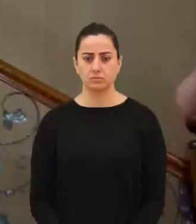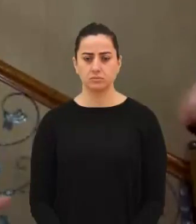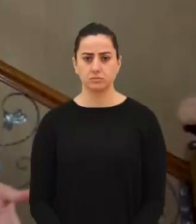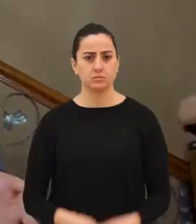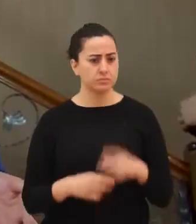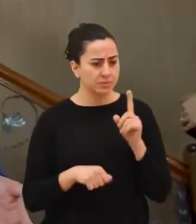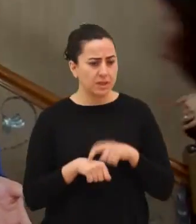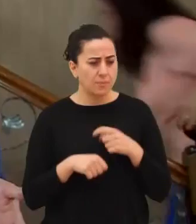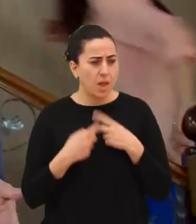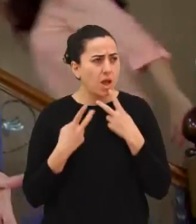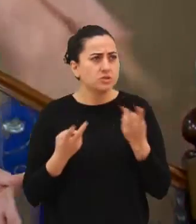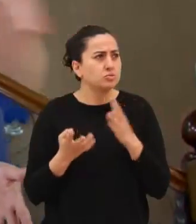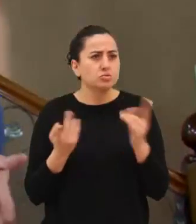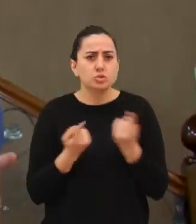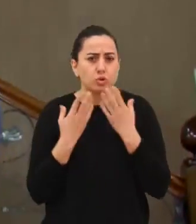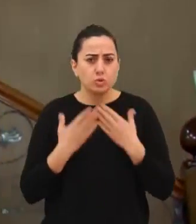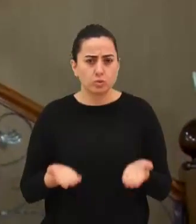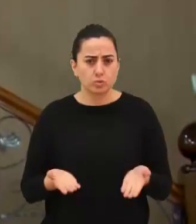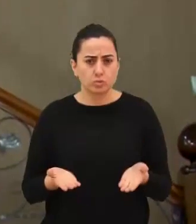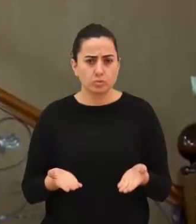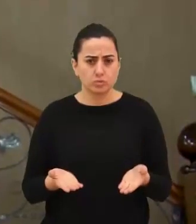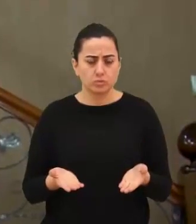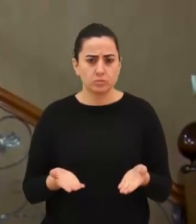Bir dakika, neyi açıklayacağım? Açıklanacak bir şey yok ki ortada.